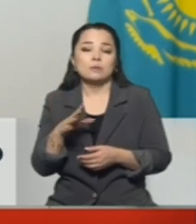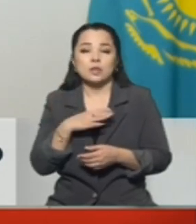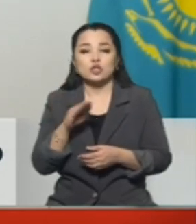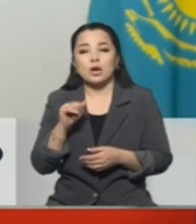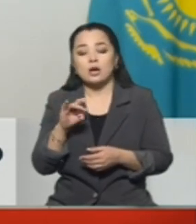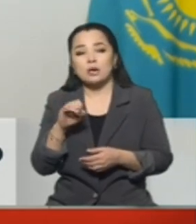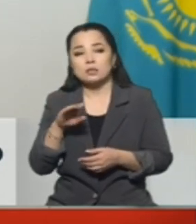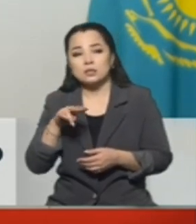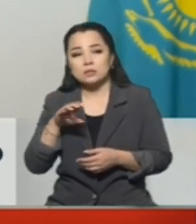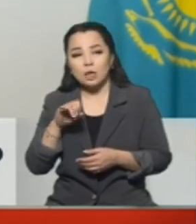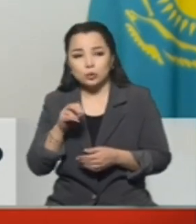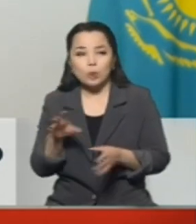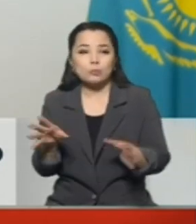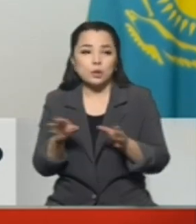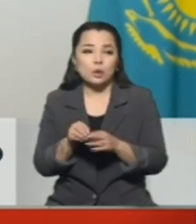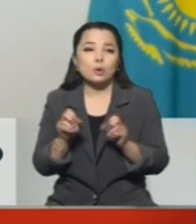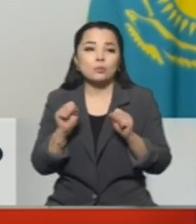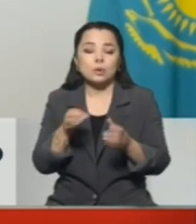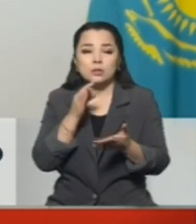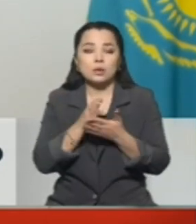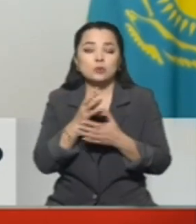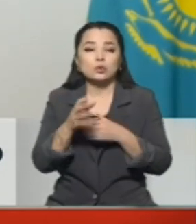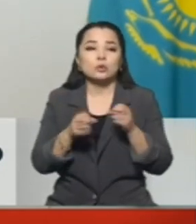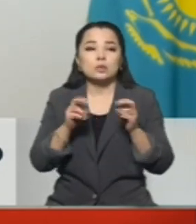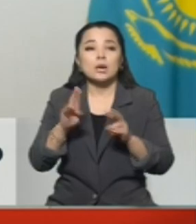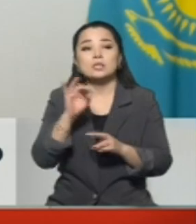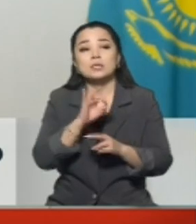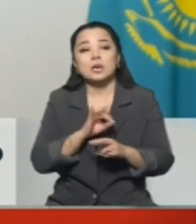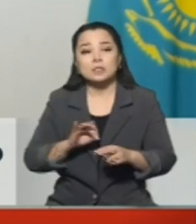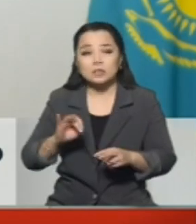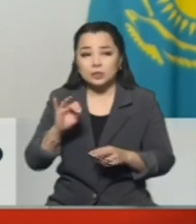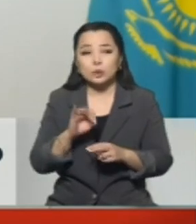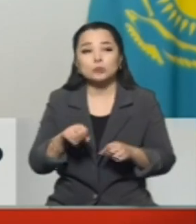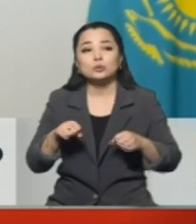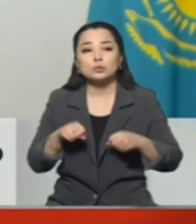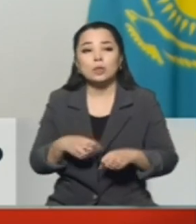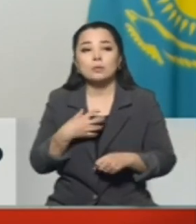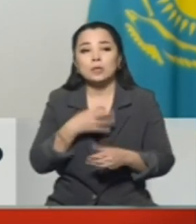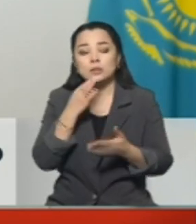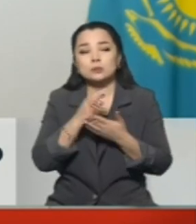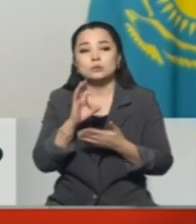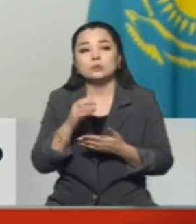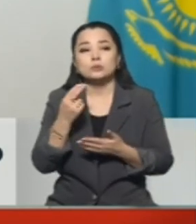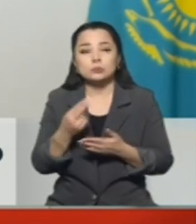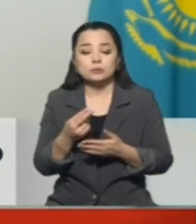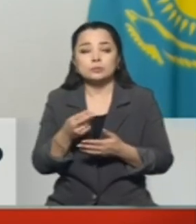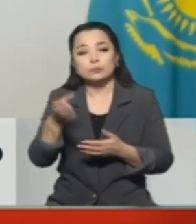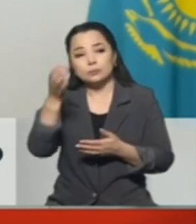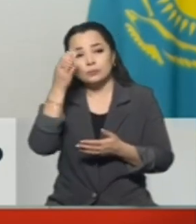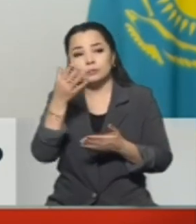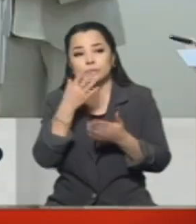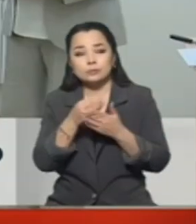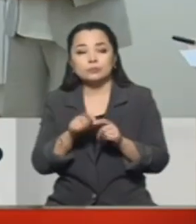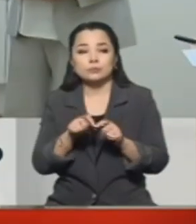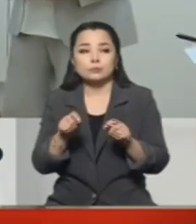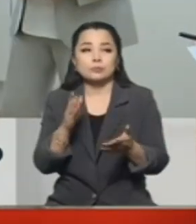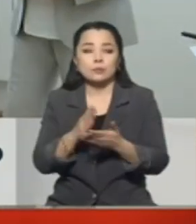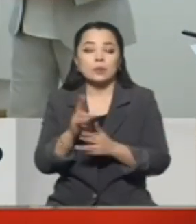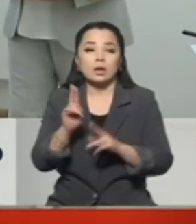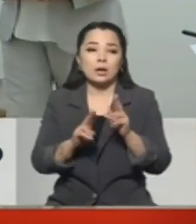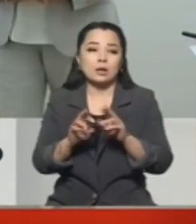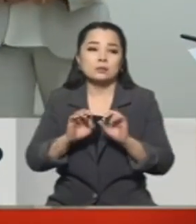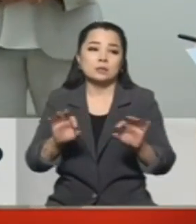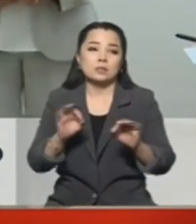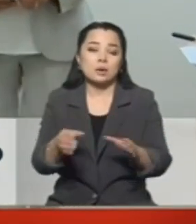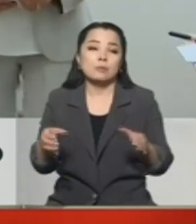ретінде біріктіруге болады деп отырмыз. Сонымен қоса дүниежүзілік тарих пен құқық негіздерін әлеуметтік ғылымдар пәніне біріктіруге болады. Әдіскердің